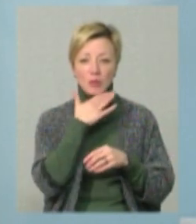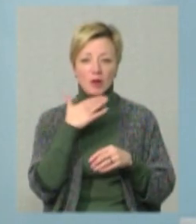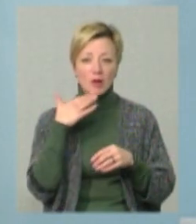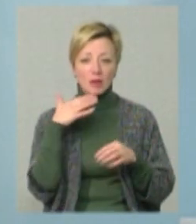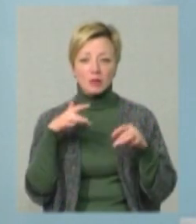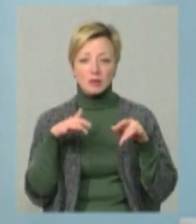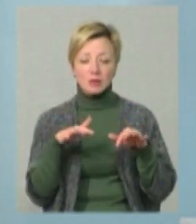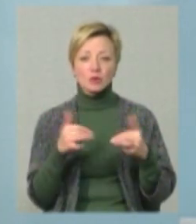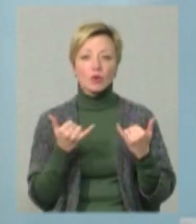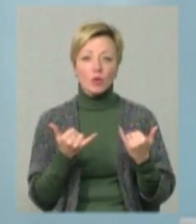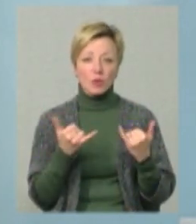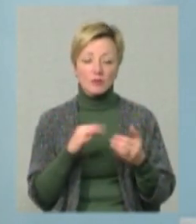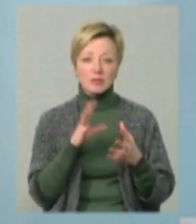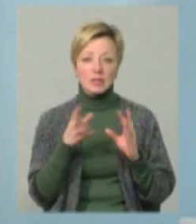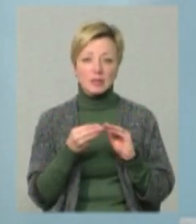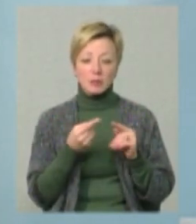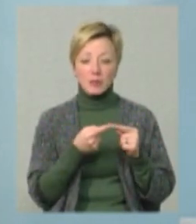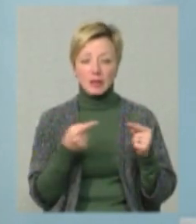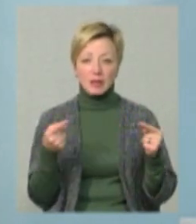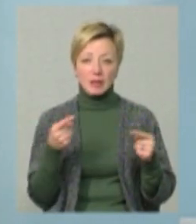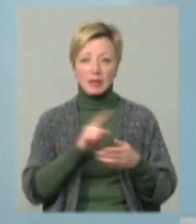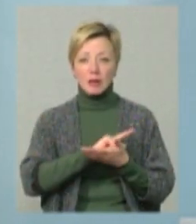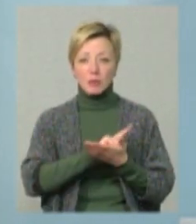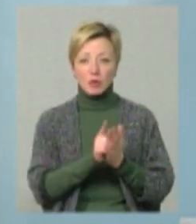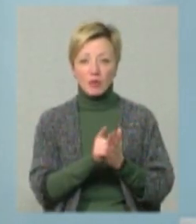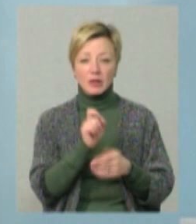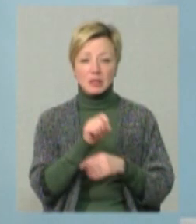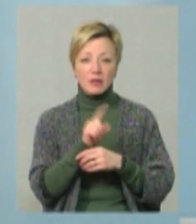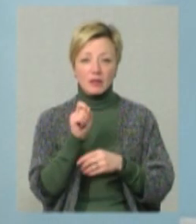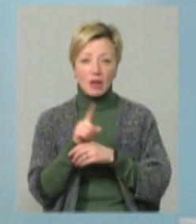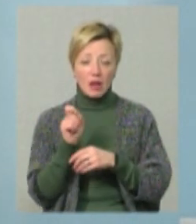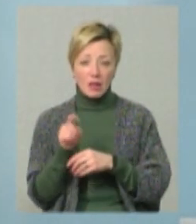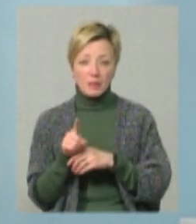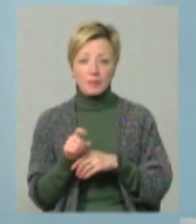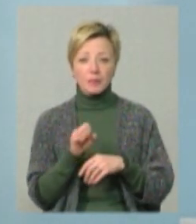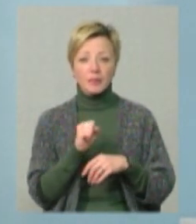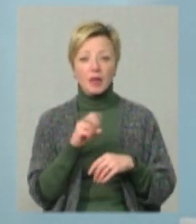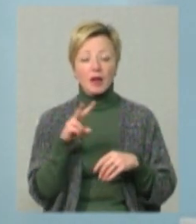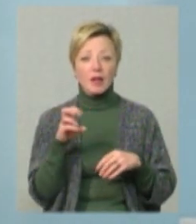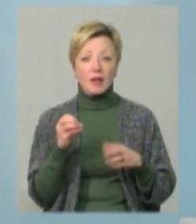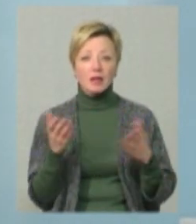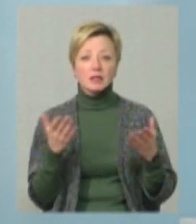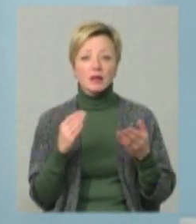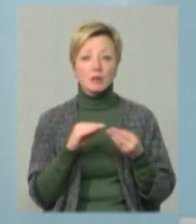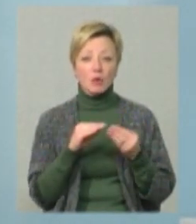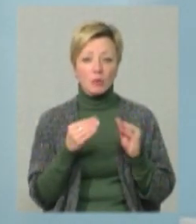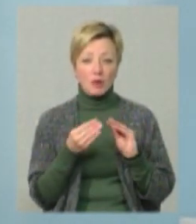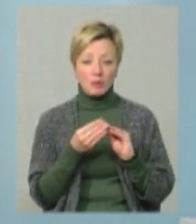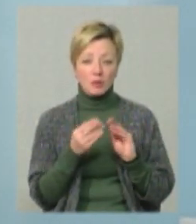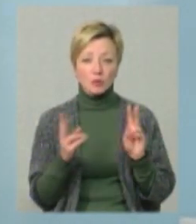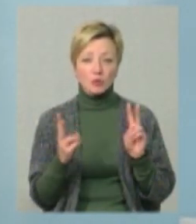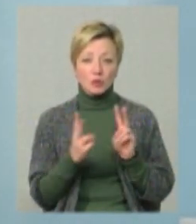має і сьогодні, і взагалі у цей період таких термінових завдань. Але з якими проблемами